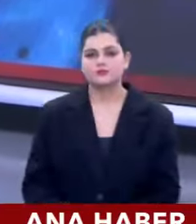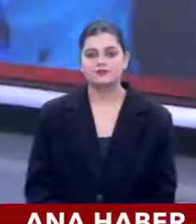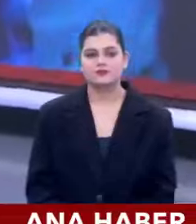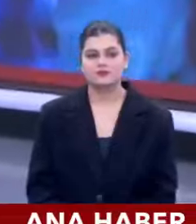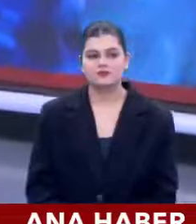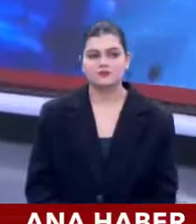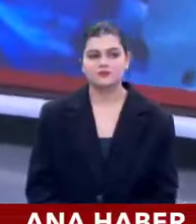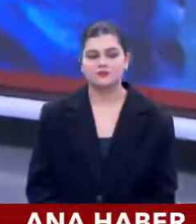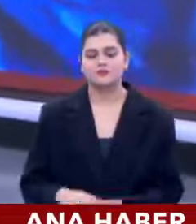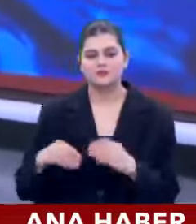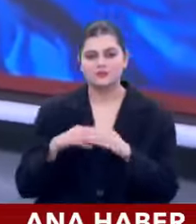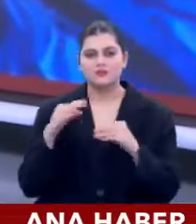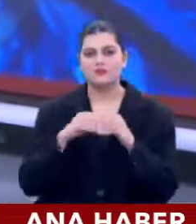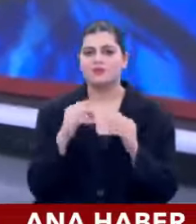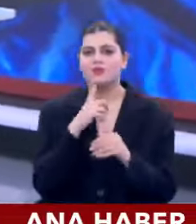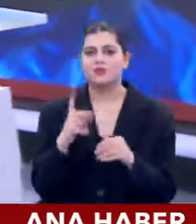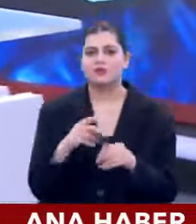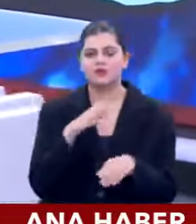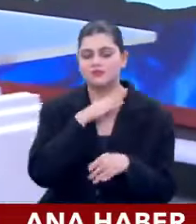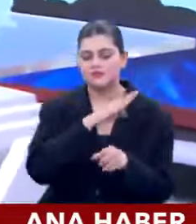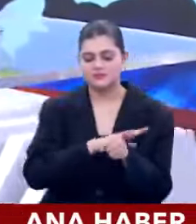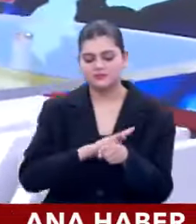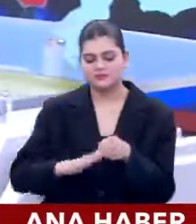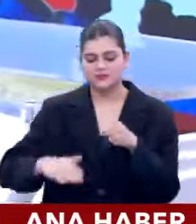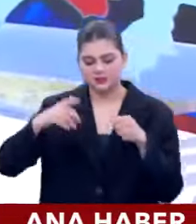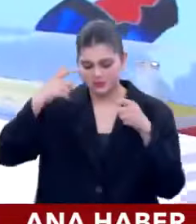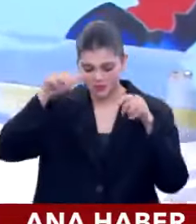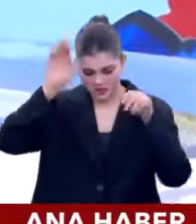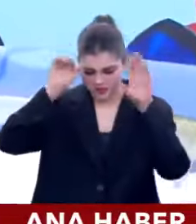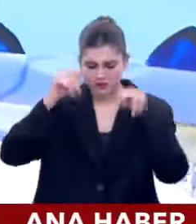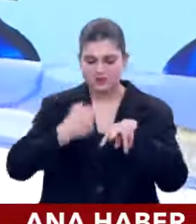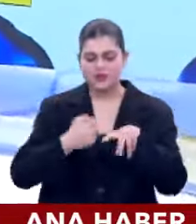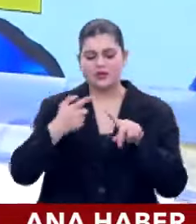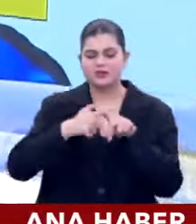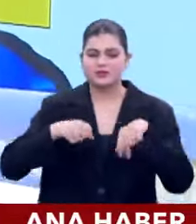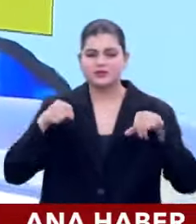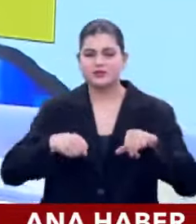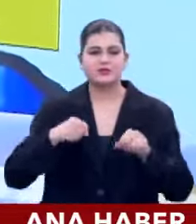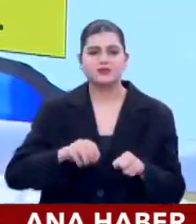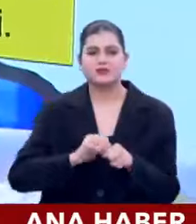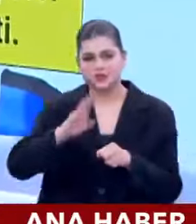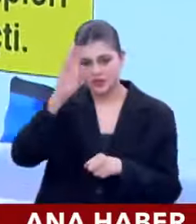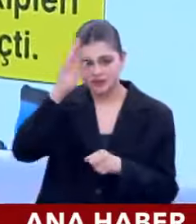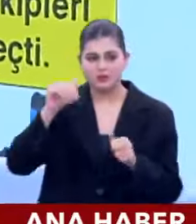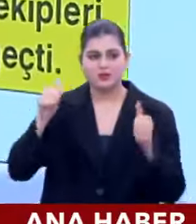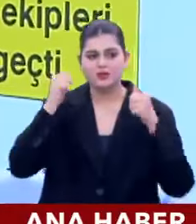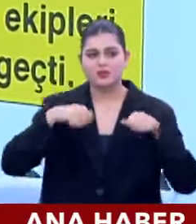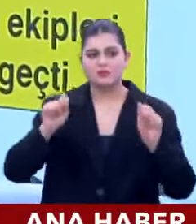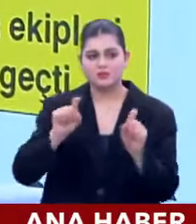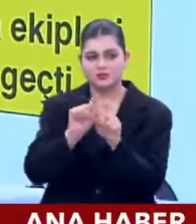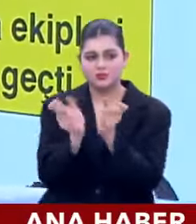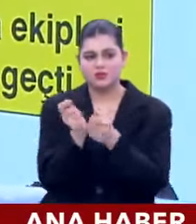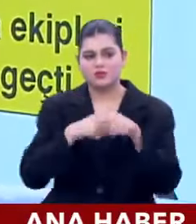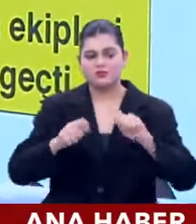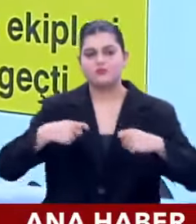size Adana'da kesilen at ve eşek etleri İstanbul götürülerek sucuk